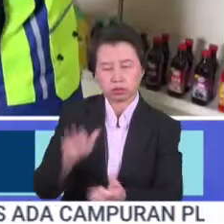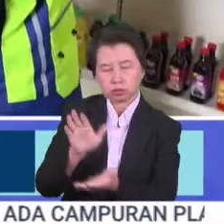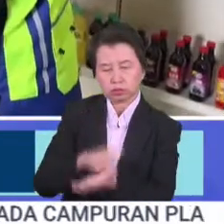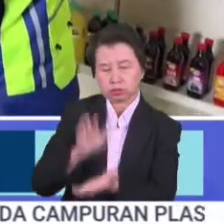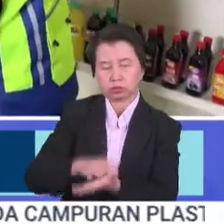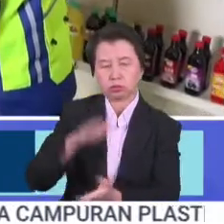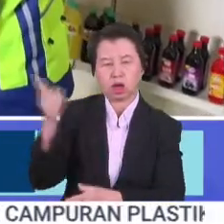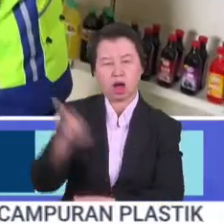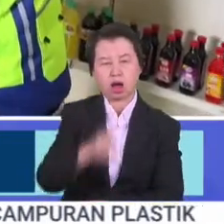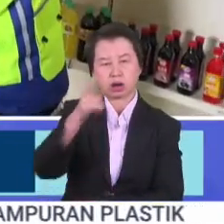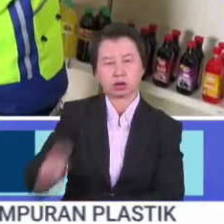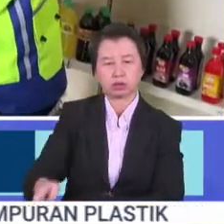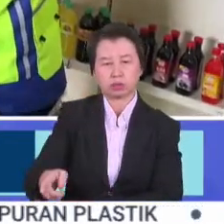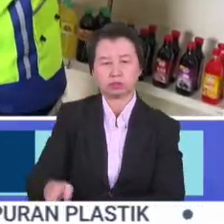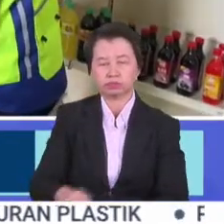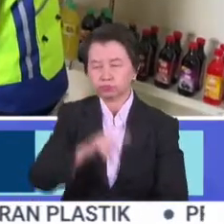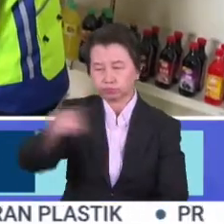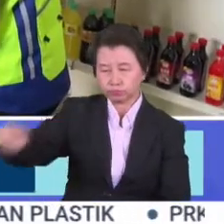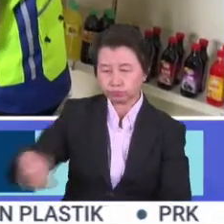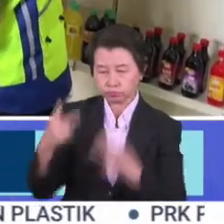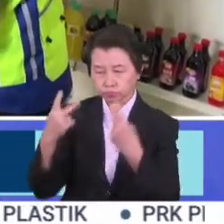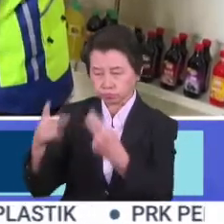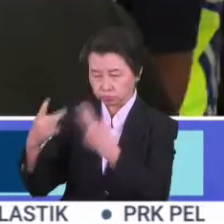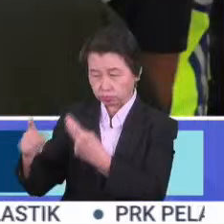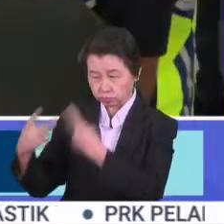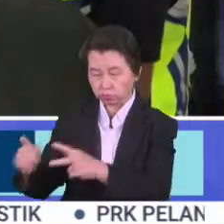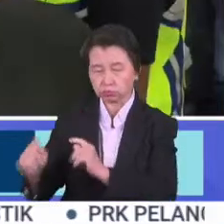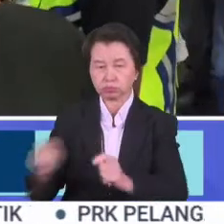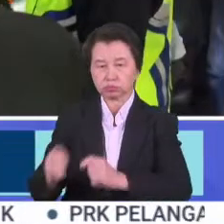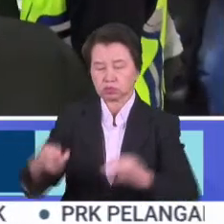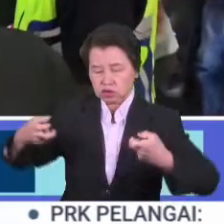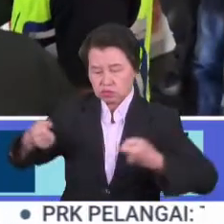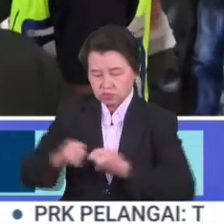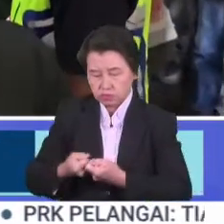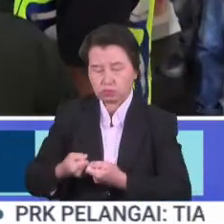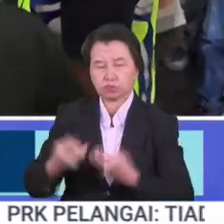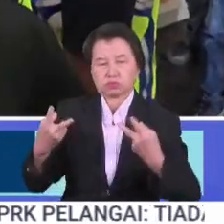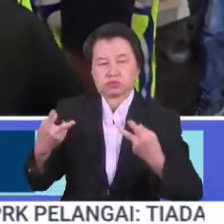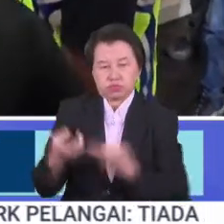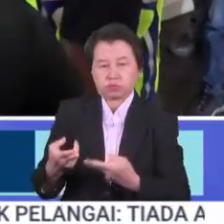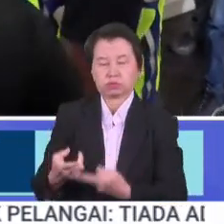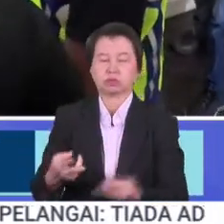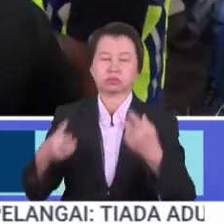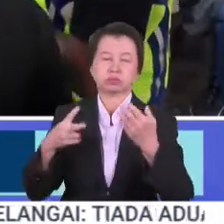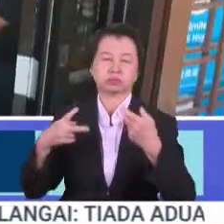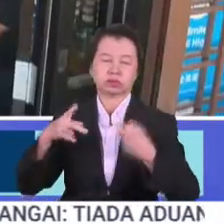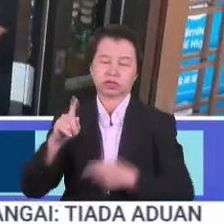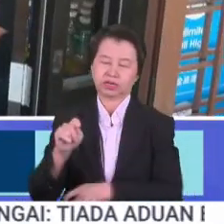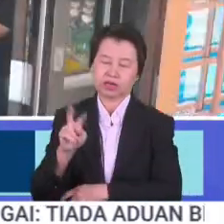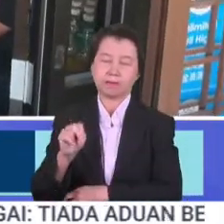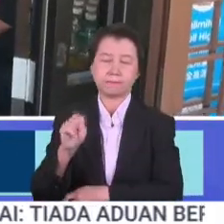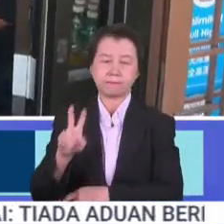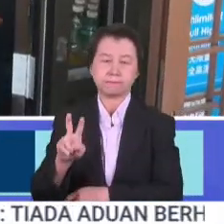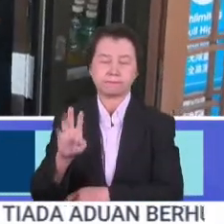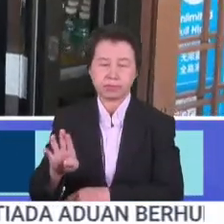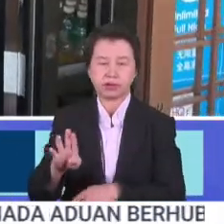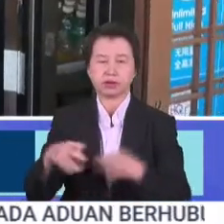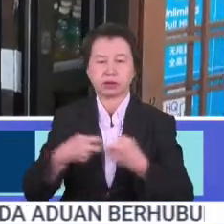perjudian haram berkenaan. Kesemua premis dikenakan tindakan pemotongan bekalan elektrik TNB di bawah Seksyen 21A